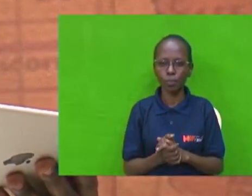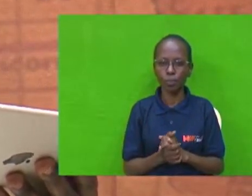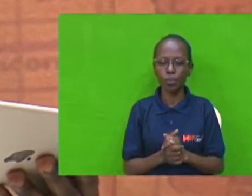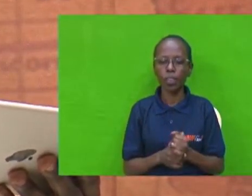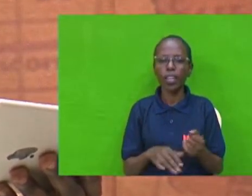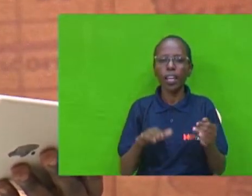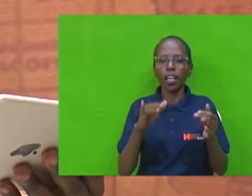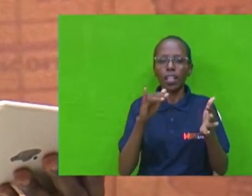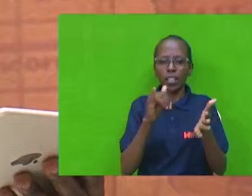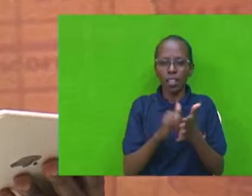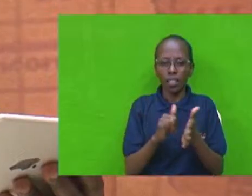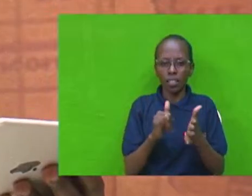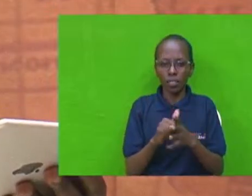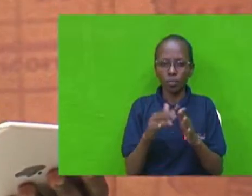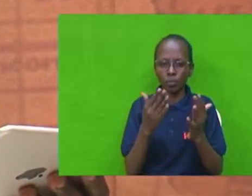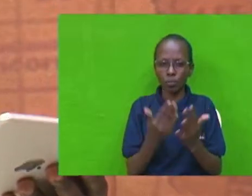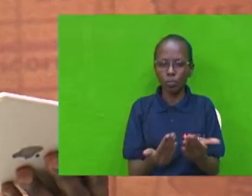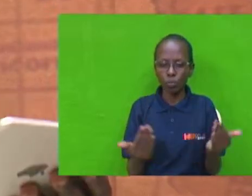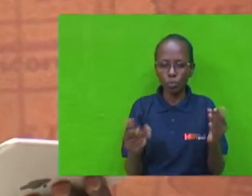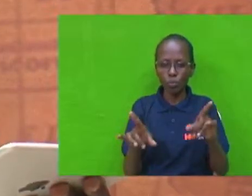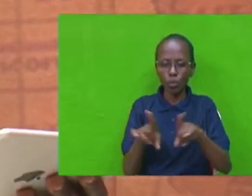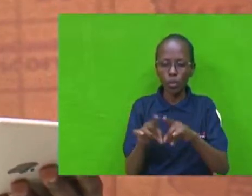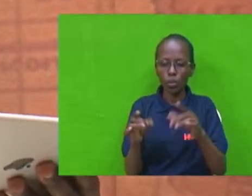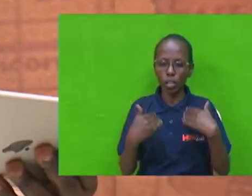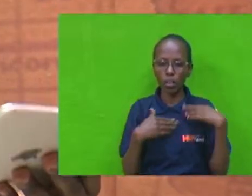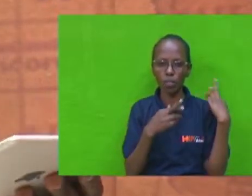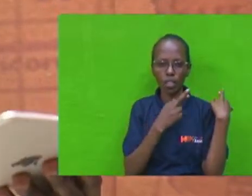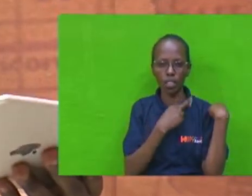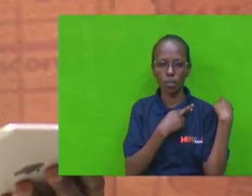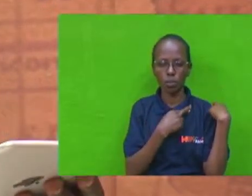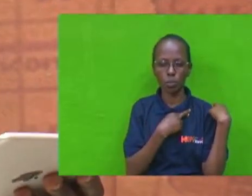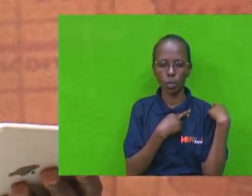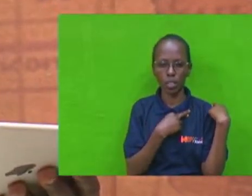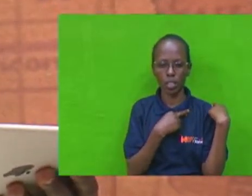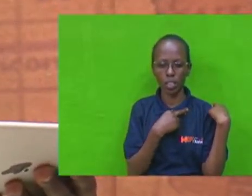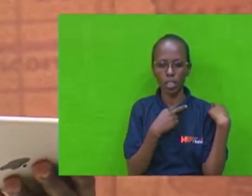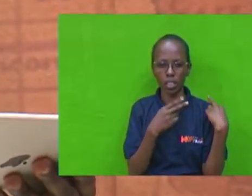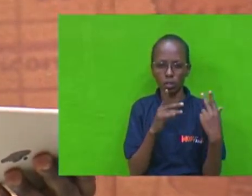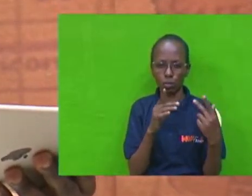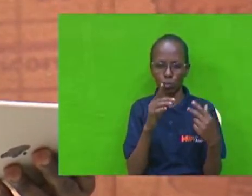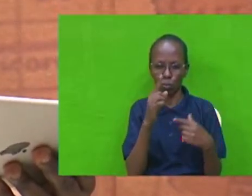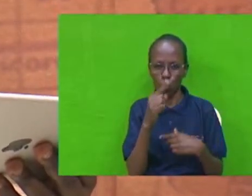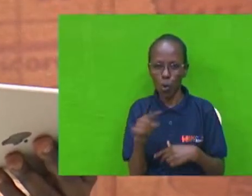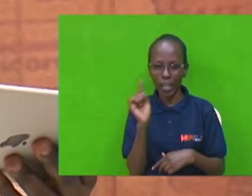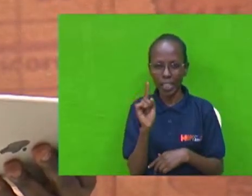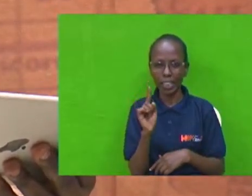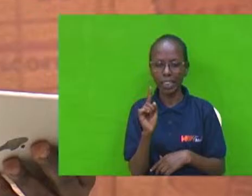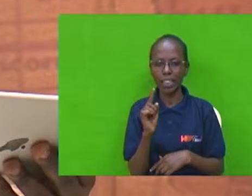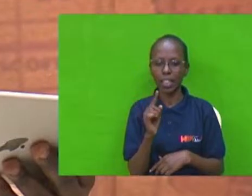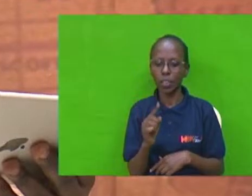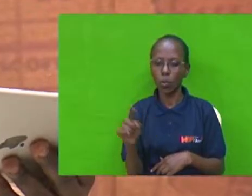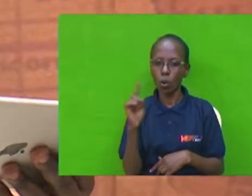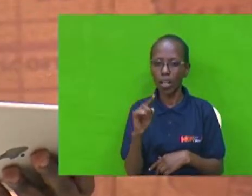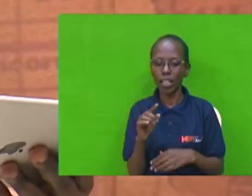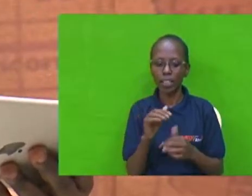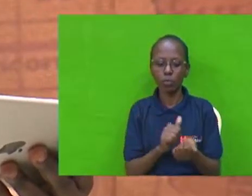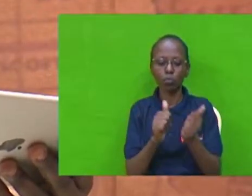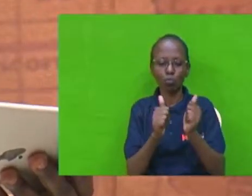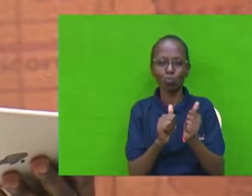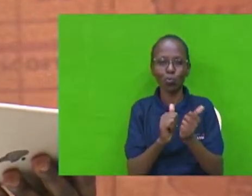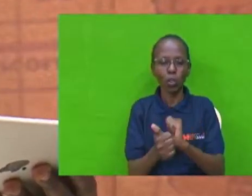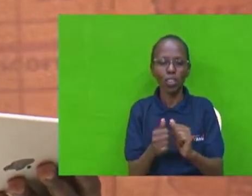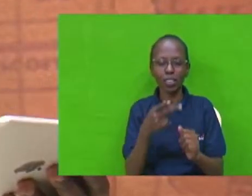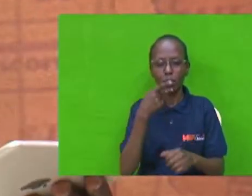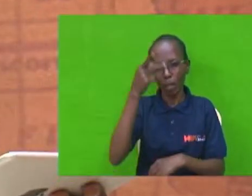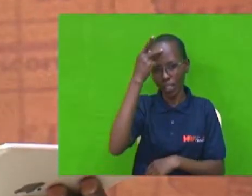kwamba watoto pia wako na jukumu la kuwakosoa wazazi. Wazazi ina maana kwamba mzazi ambaye